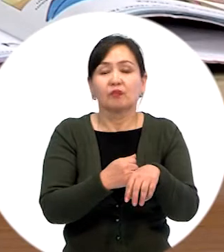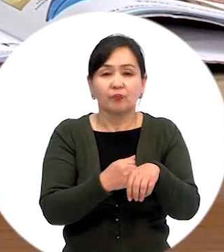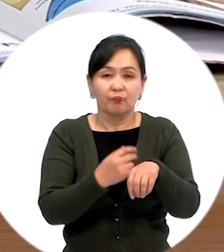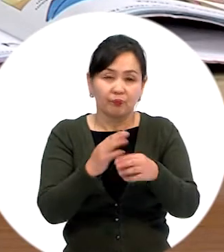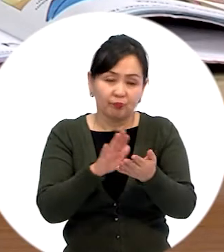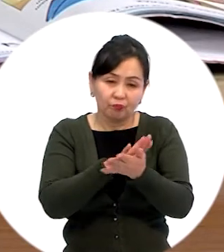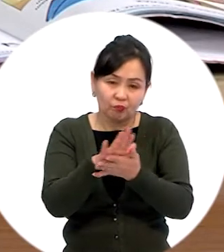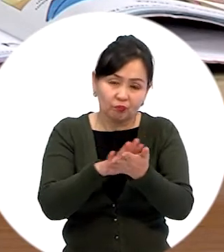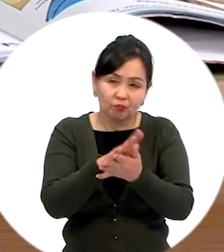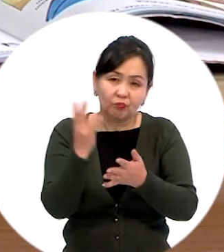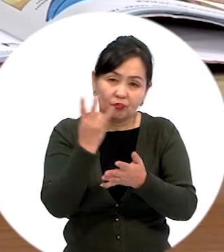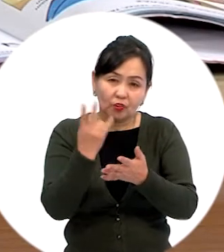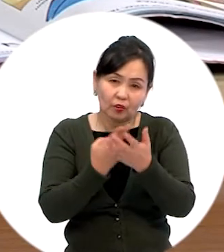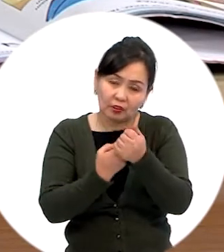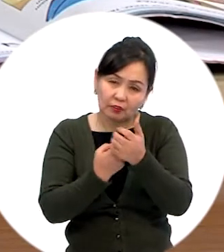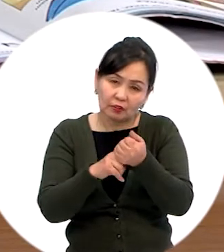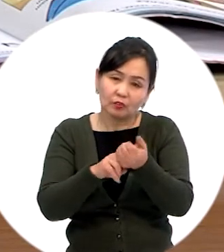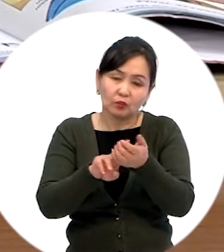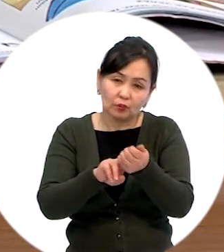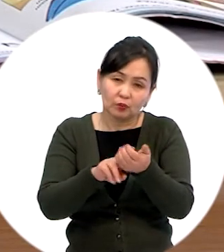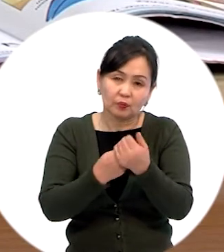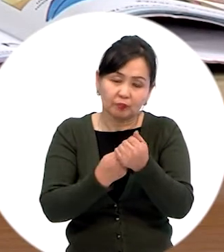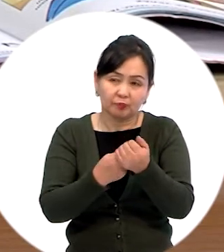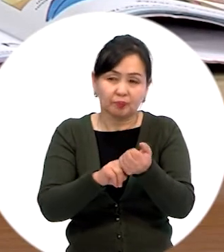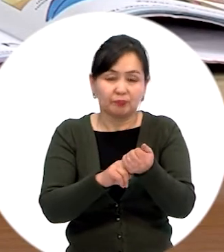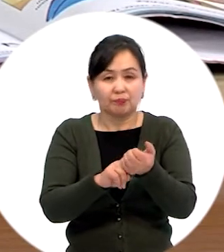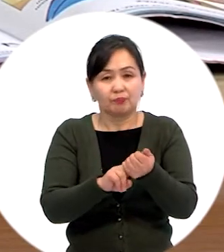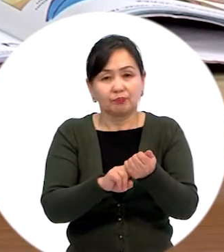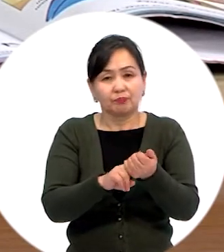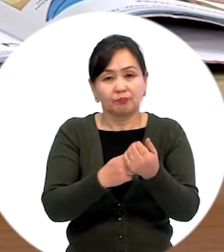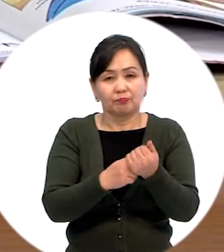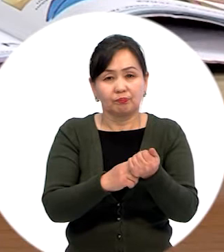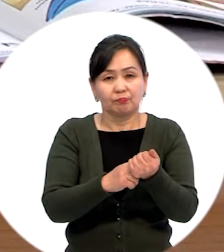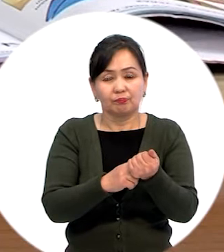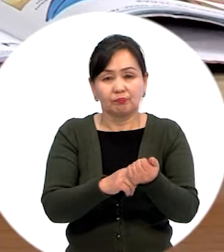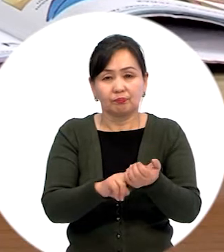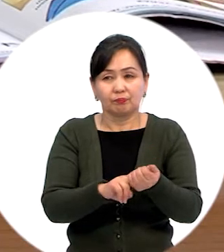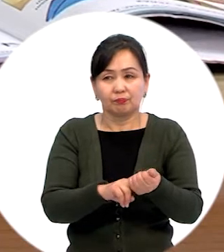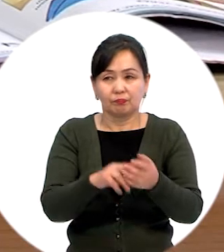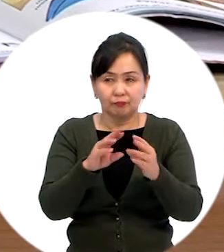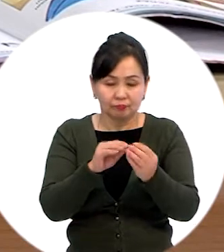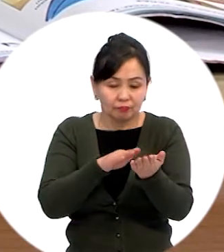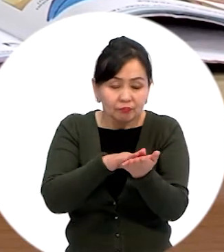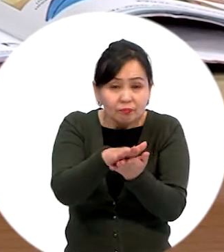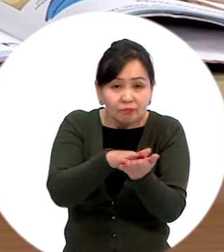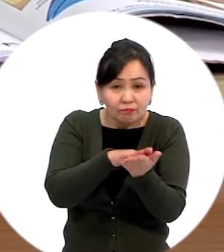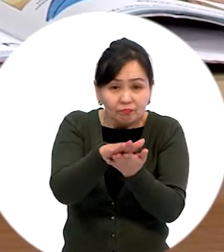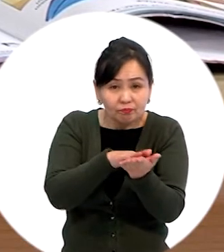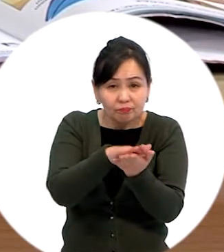За ногоон өнгөө цовино.